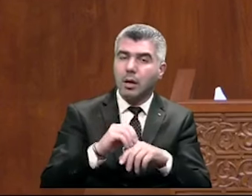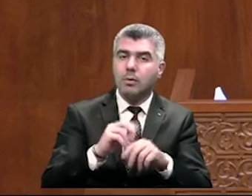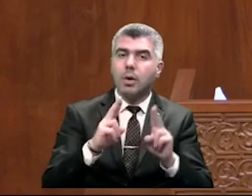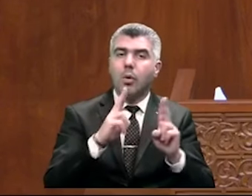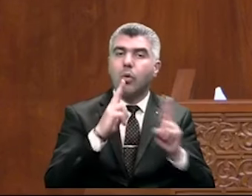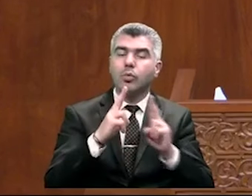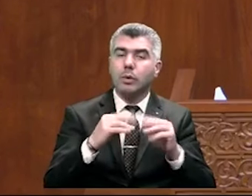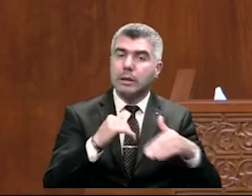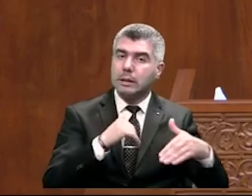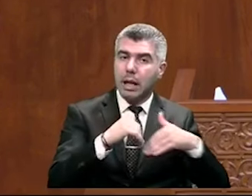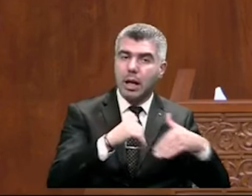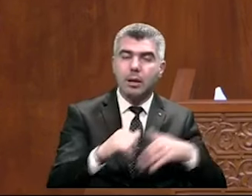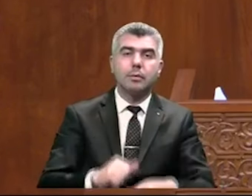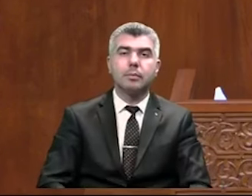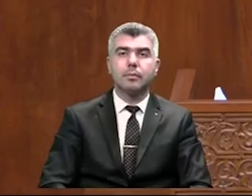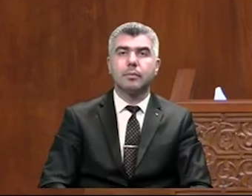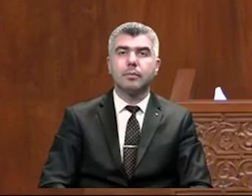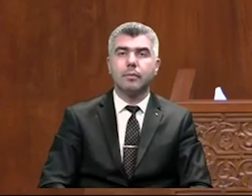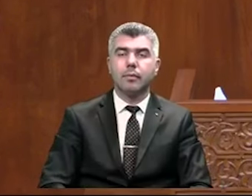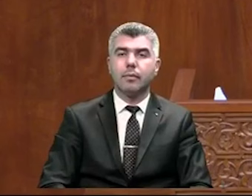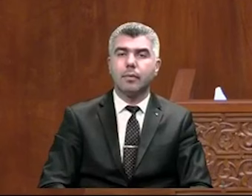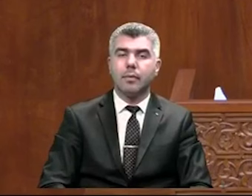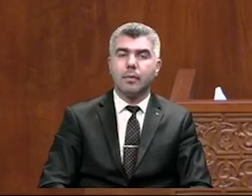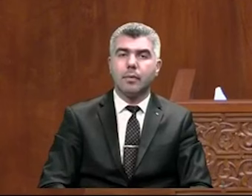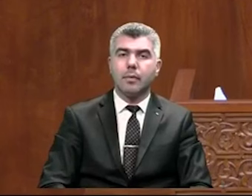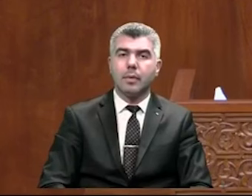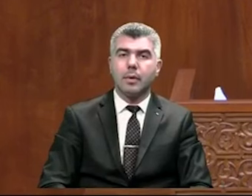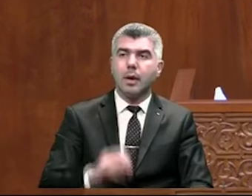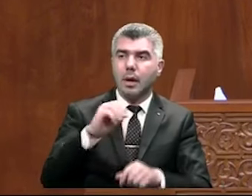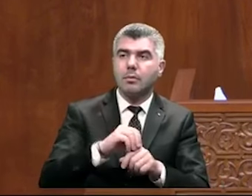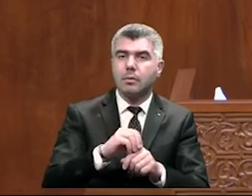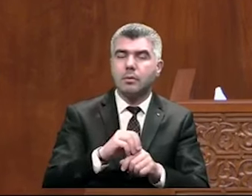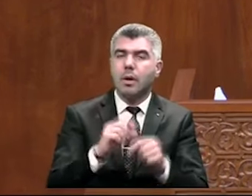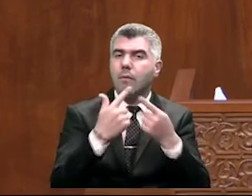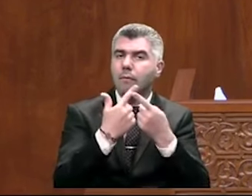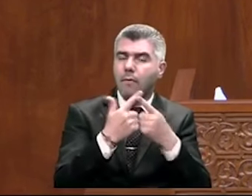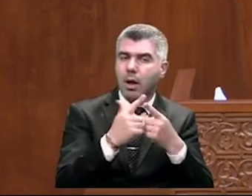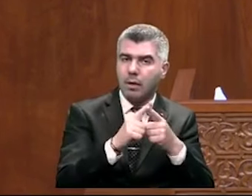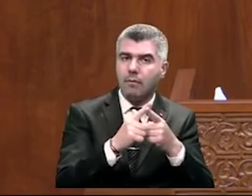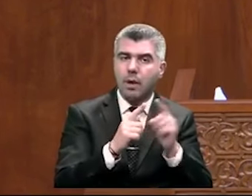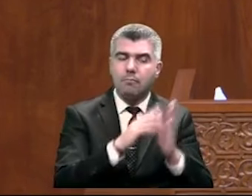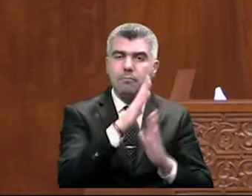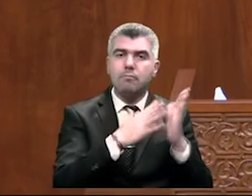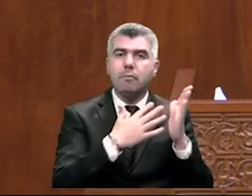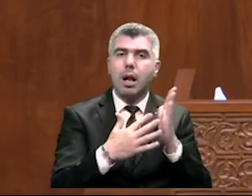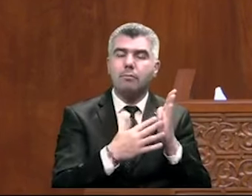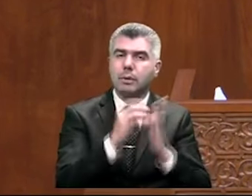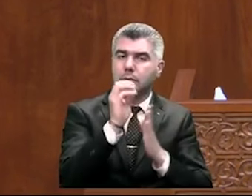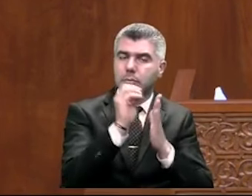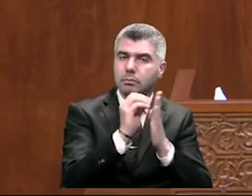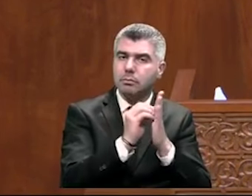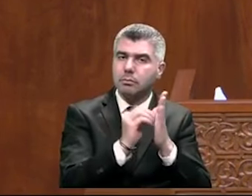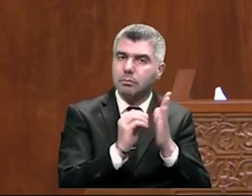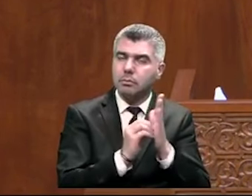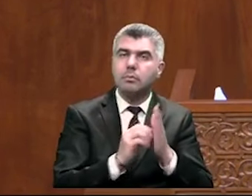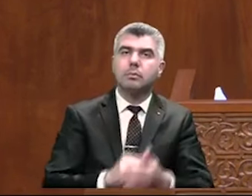الطرقي باننا قمنا كذلك بالعديد من البرامج في هذا الاطار ومن